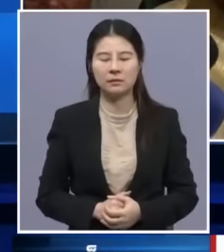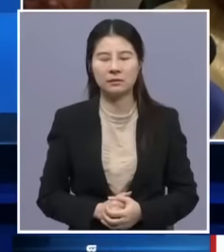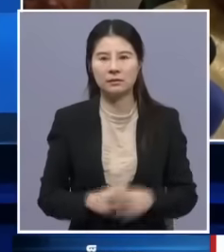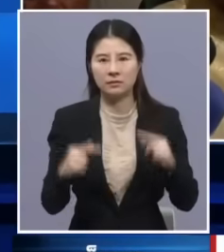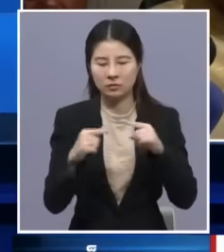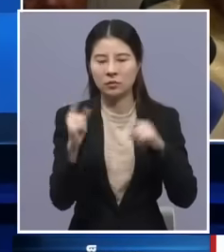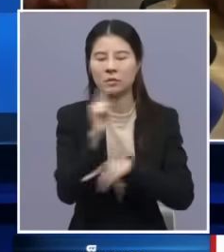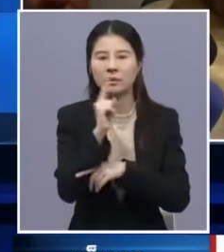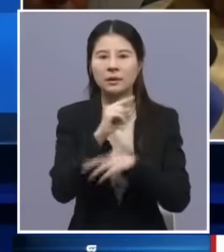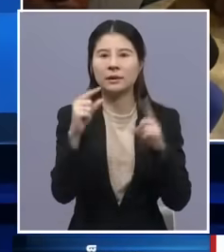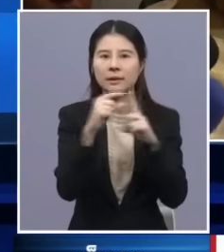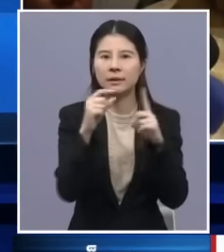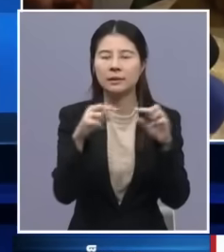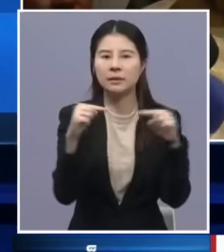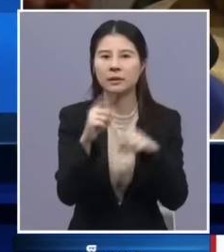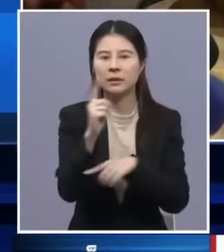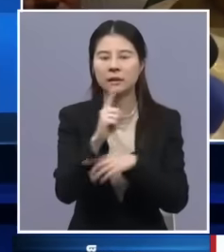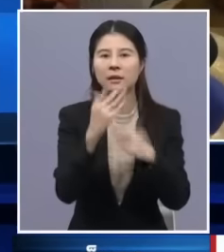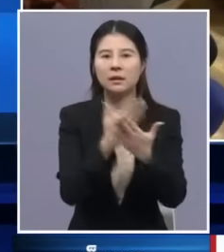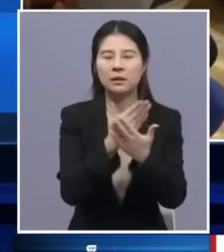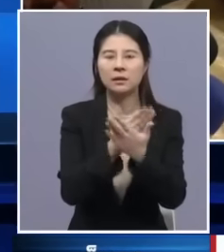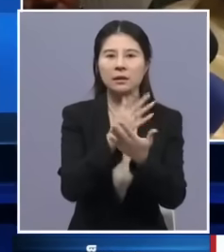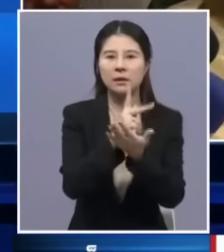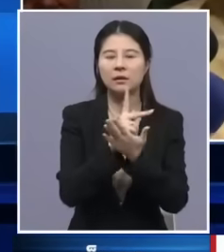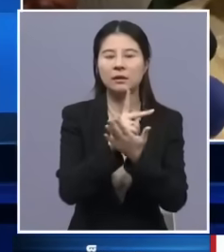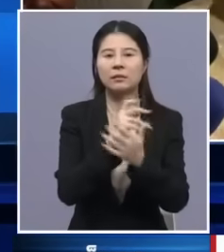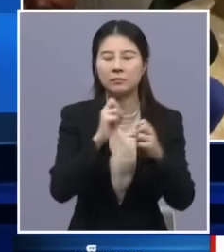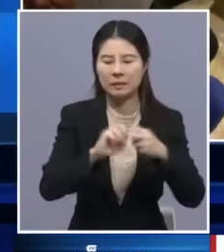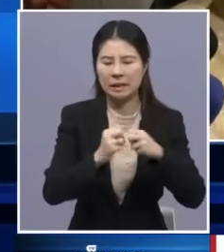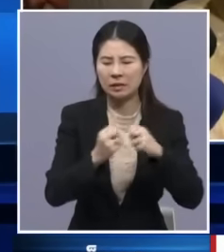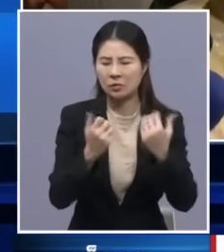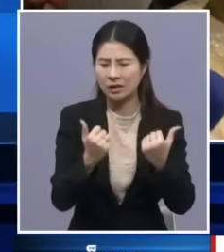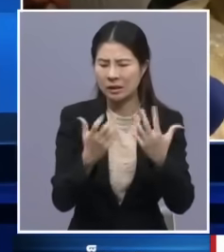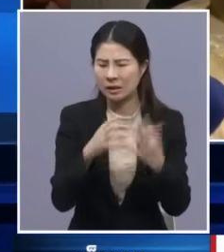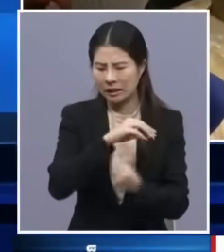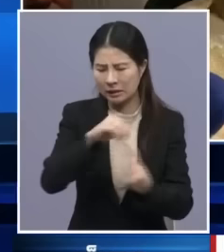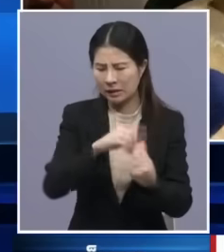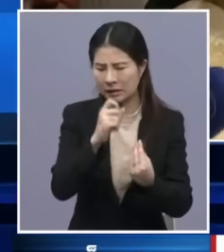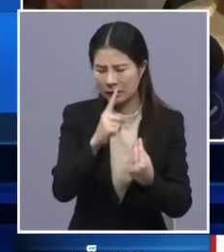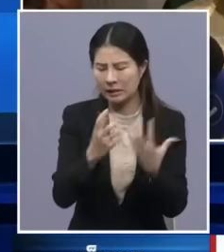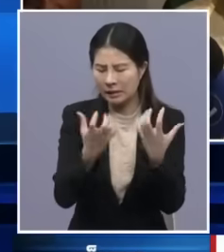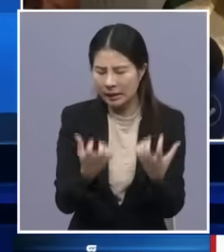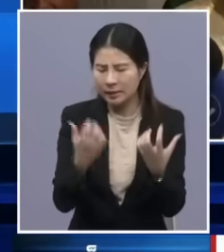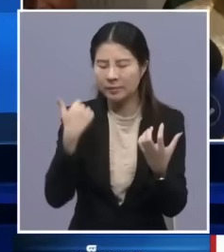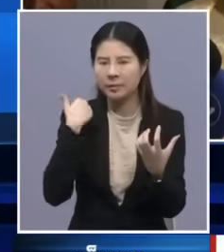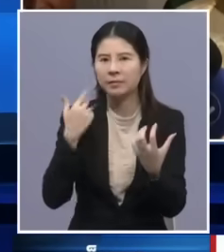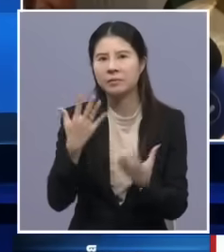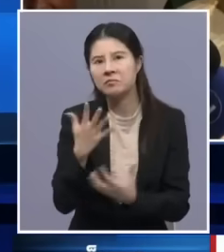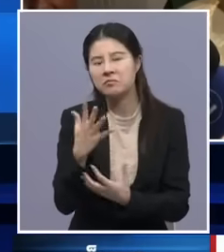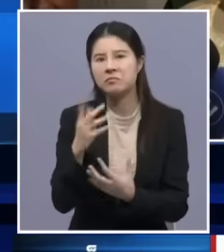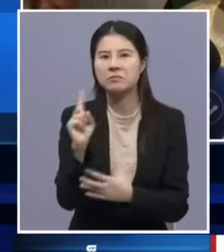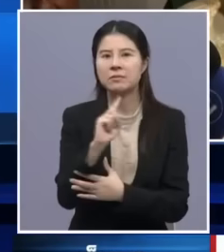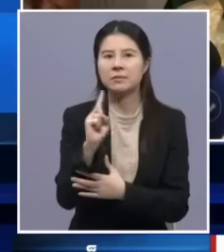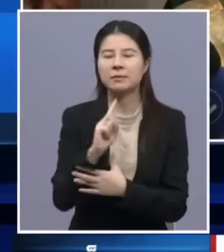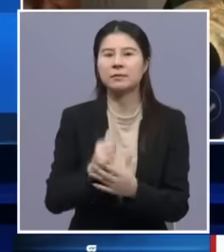ณีที่มีการนิยามกันอยู่ว่าเอ๊ะไอการไปกู้เงินเนี่ยวิกฤตหรือเปล่าประเทศเข้าขั้นวิกฤตไหมอาจารย์วิษณุอธิบายเอาไ